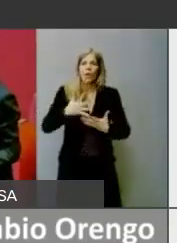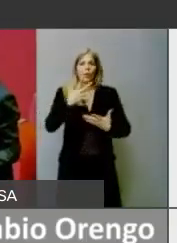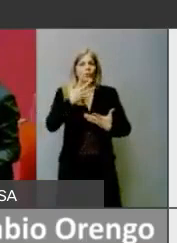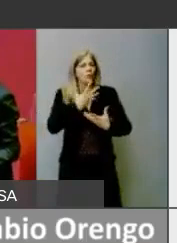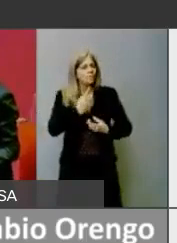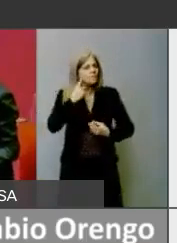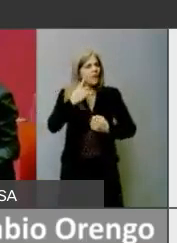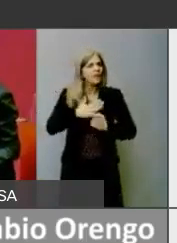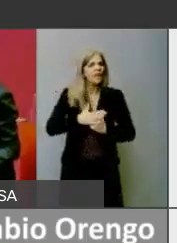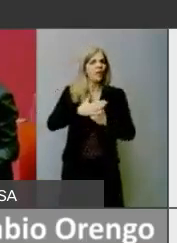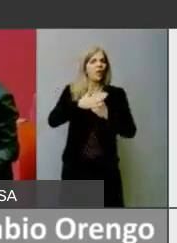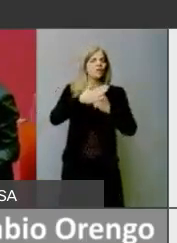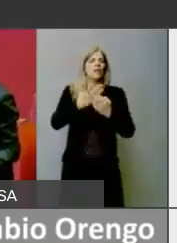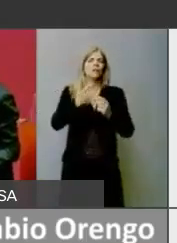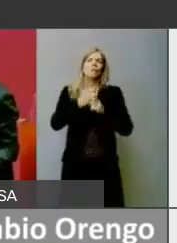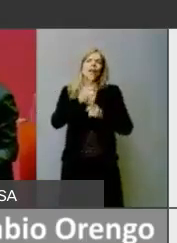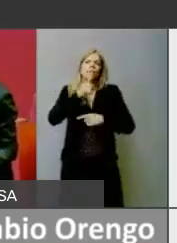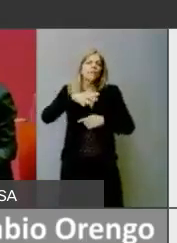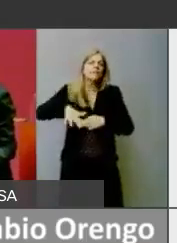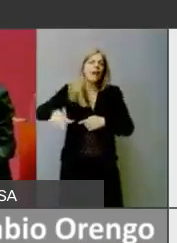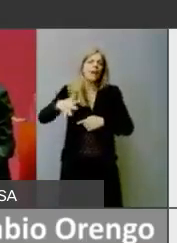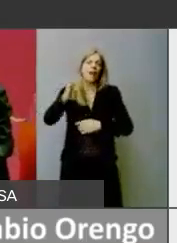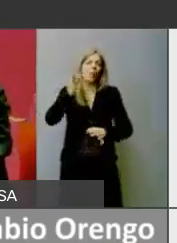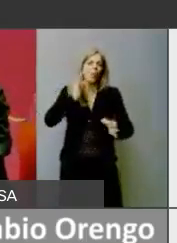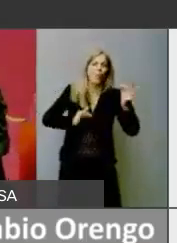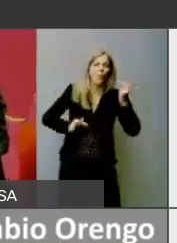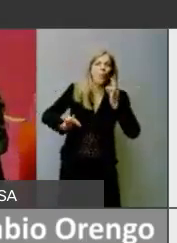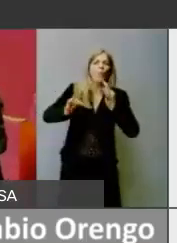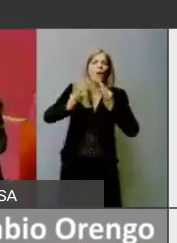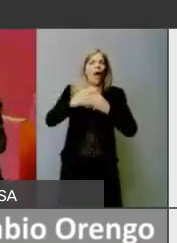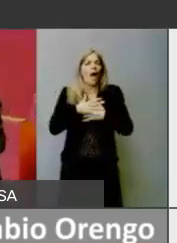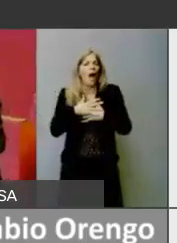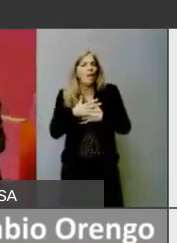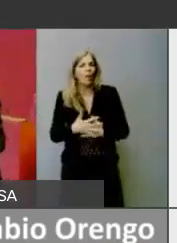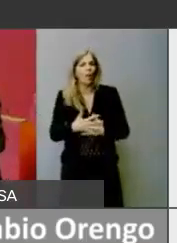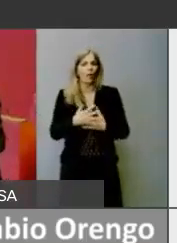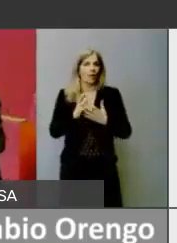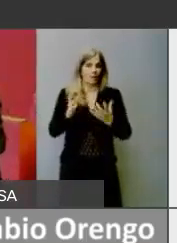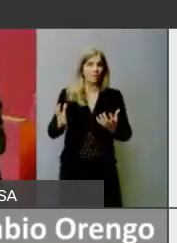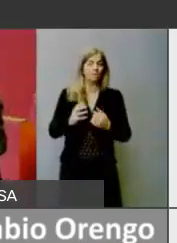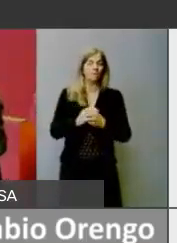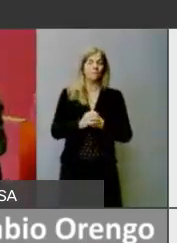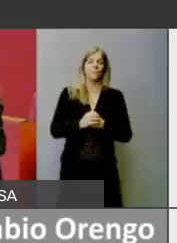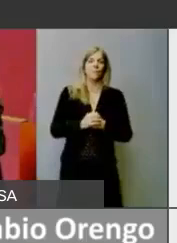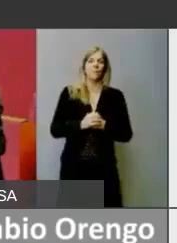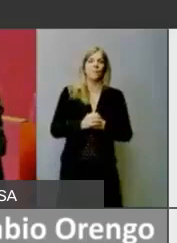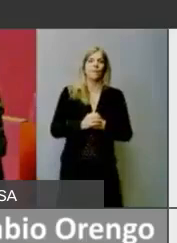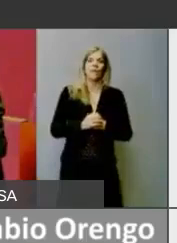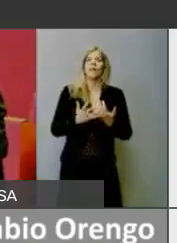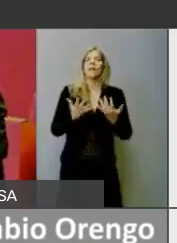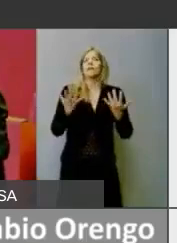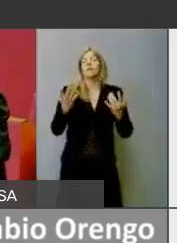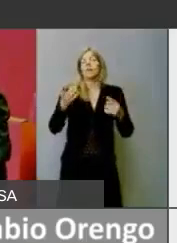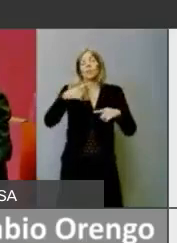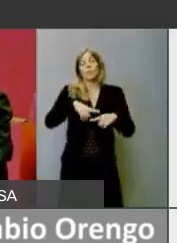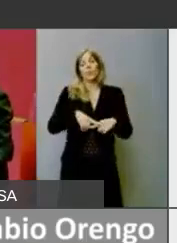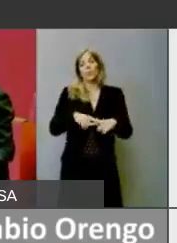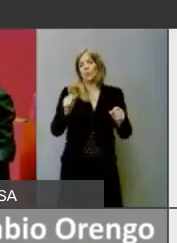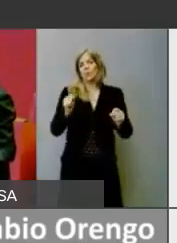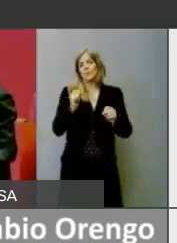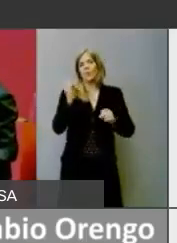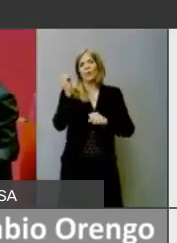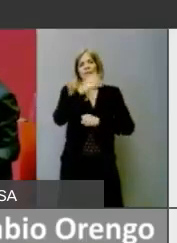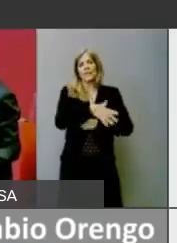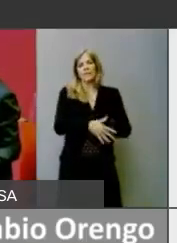di cure, ma anche di amore e di attenzione. E poi, come dimenticare quando Rosanna